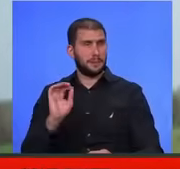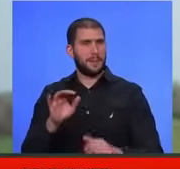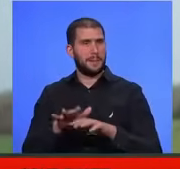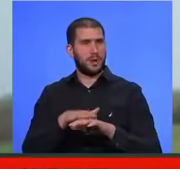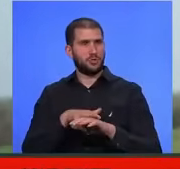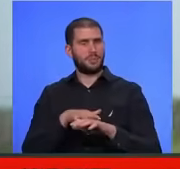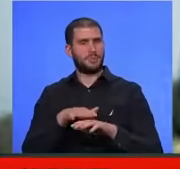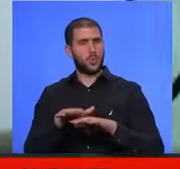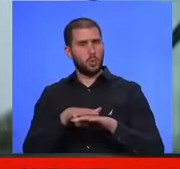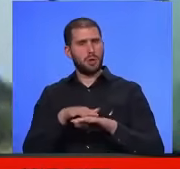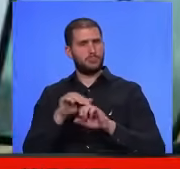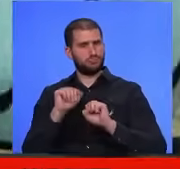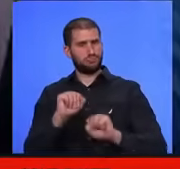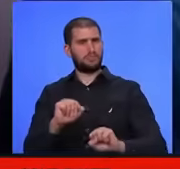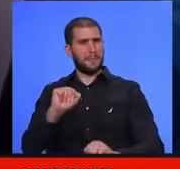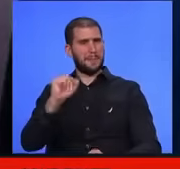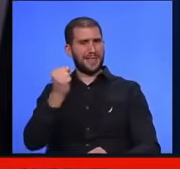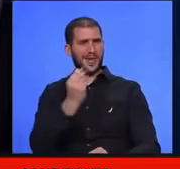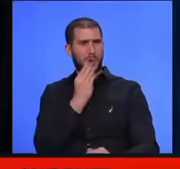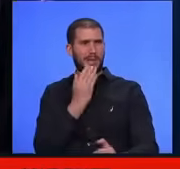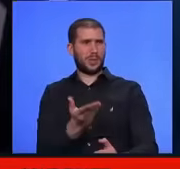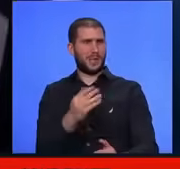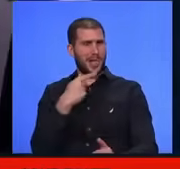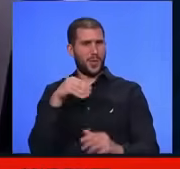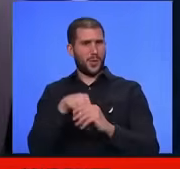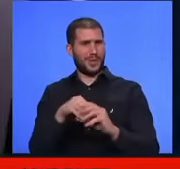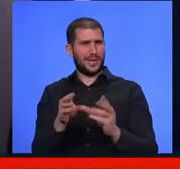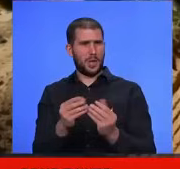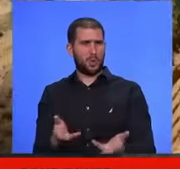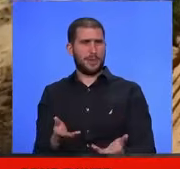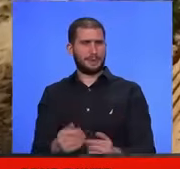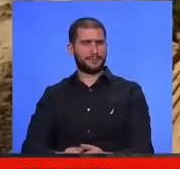מרגישים תחושת פטריוטיות להיות פה איתנו.